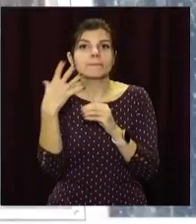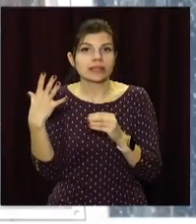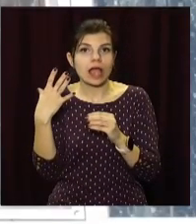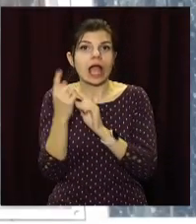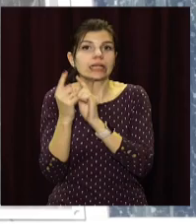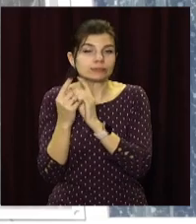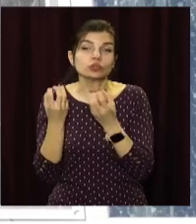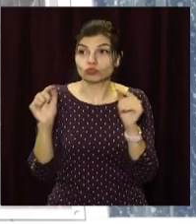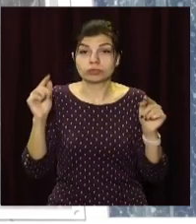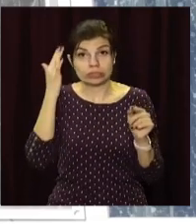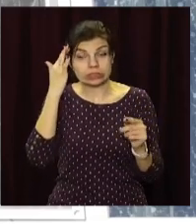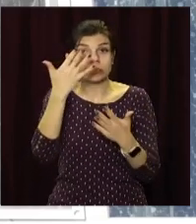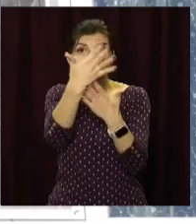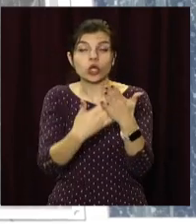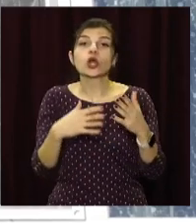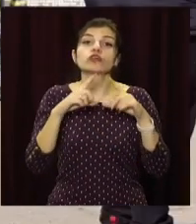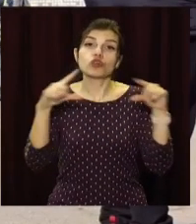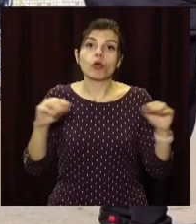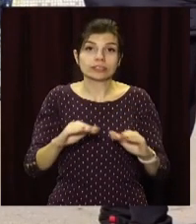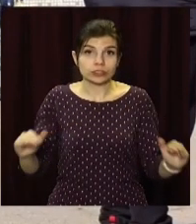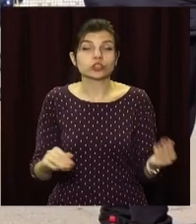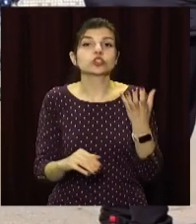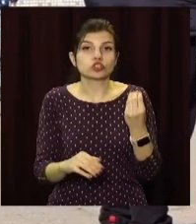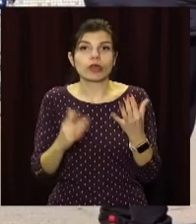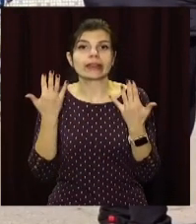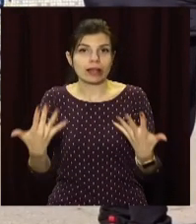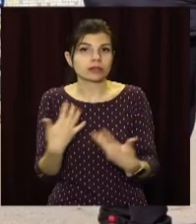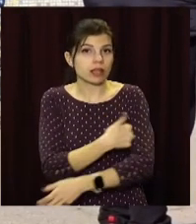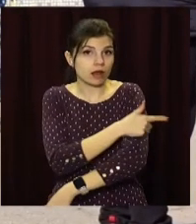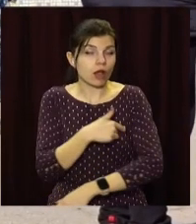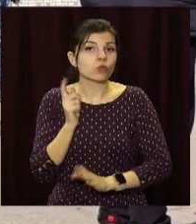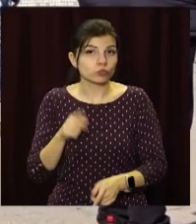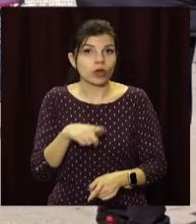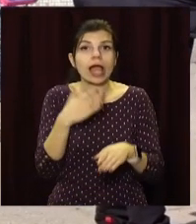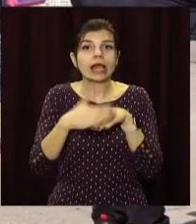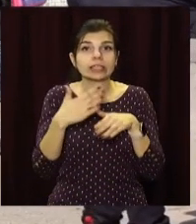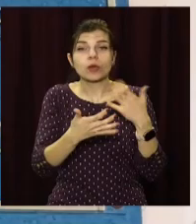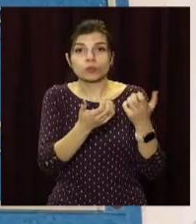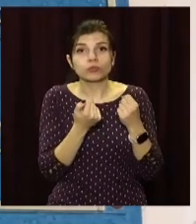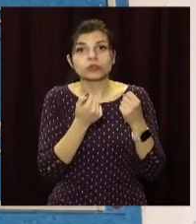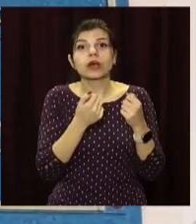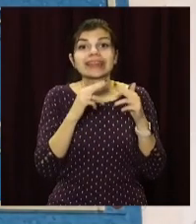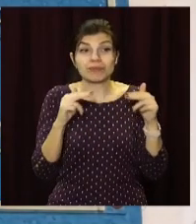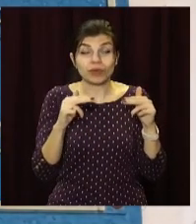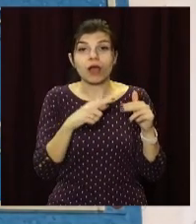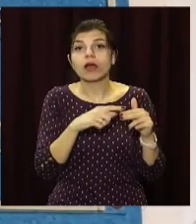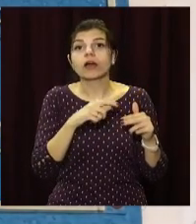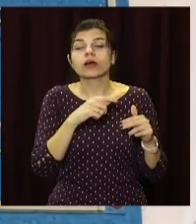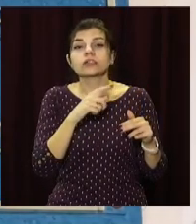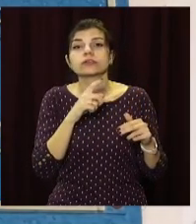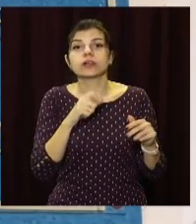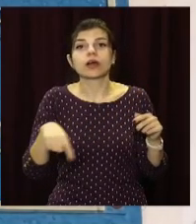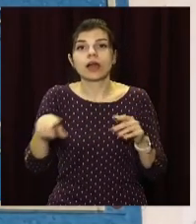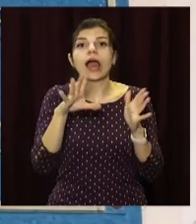закладів. У списку, окрім шкіл та дитсадків, кілька лікарень. Отримані кредити Дніпро віддаватиме за рахунок